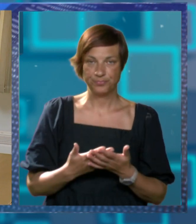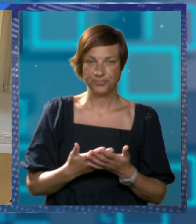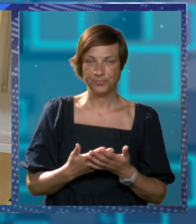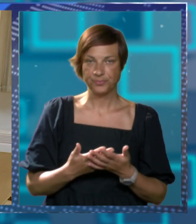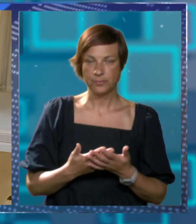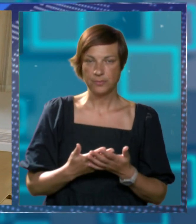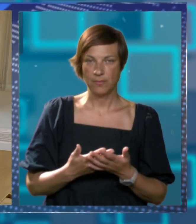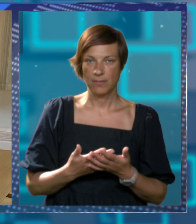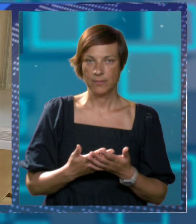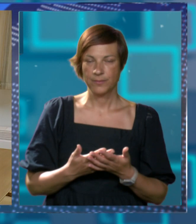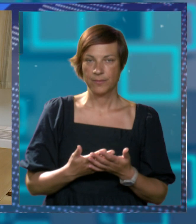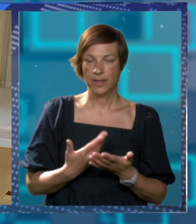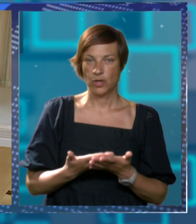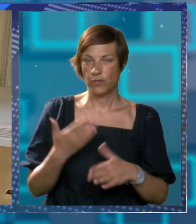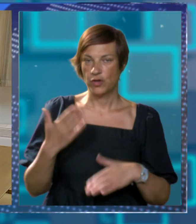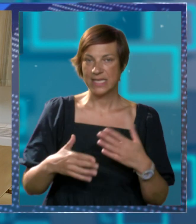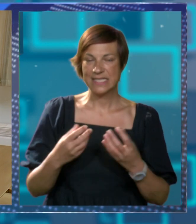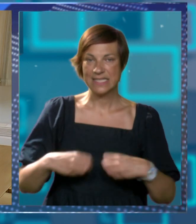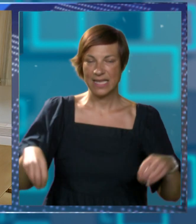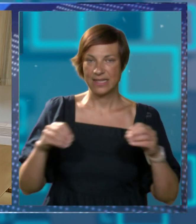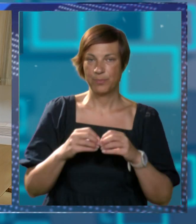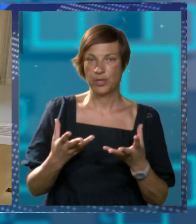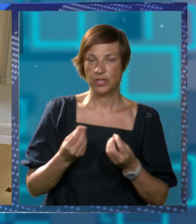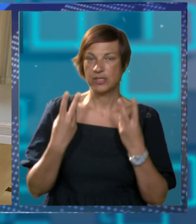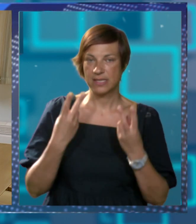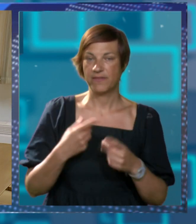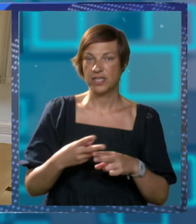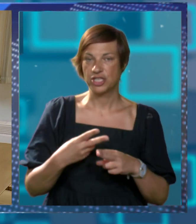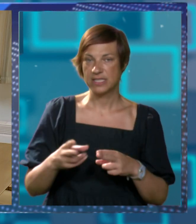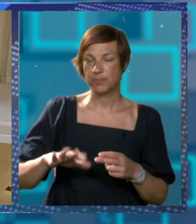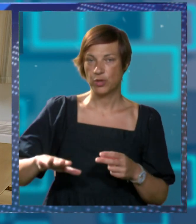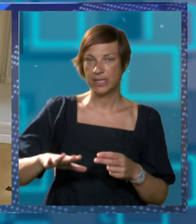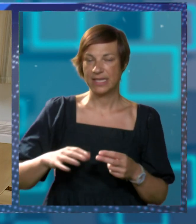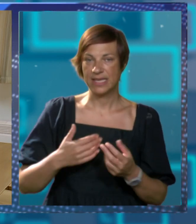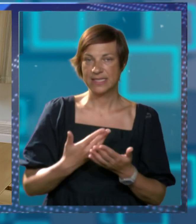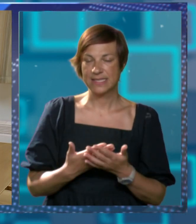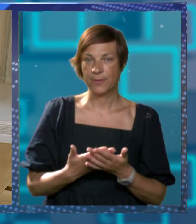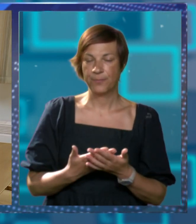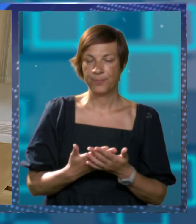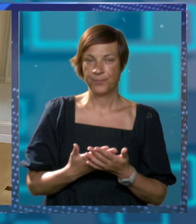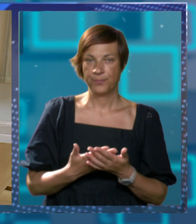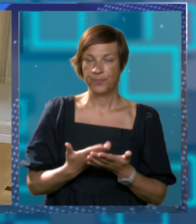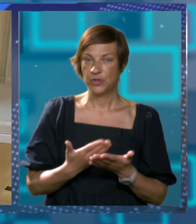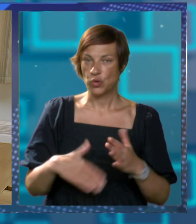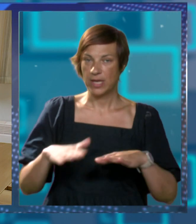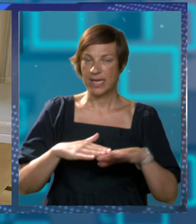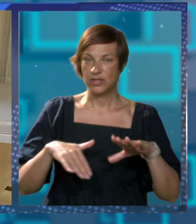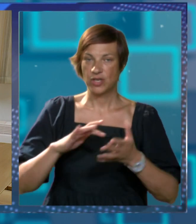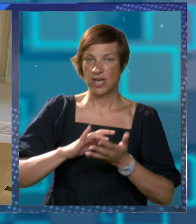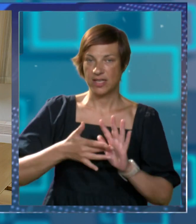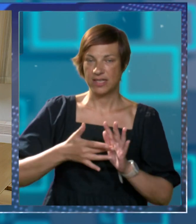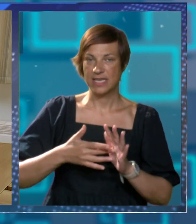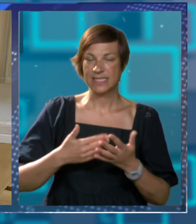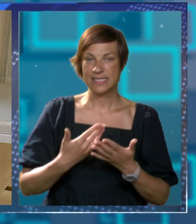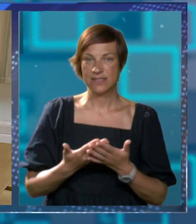Župa Dubrovačka? Ovo je zadnji projekt, dosta je važan radi djece, ali to je u biti nadogradnja ovoga